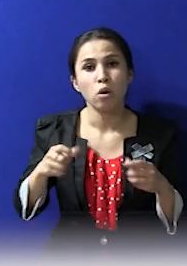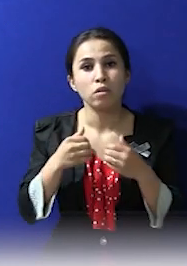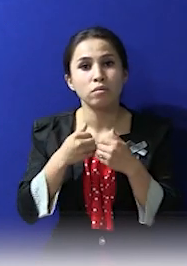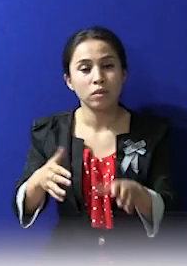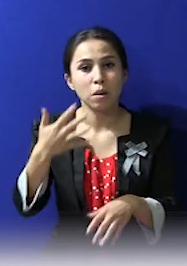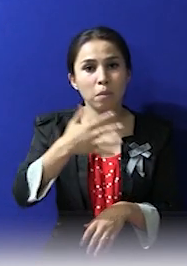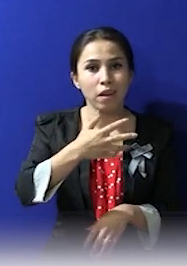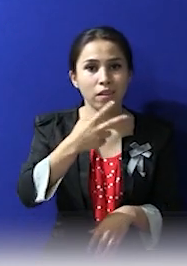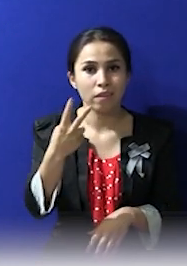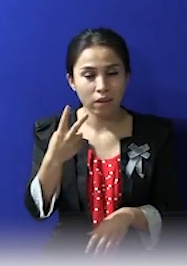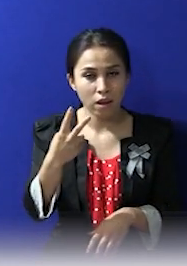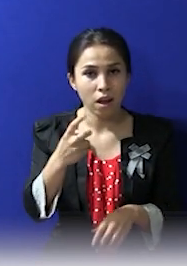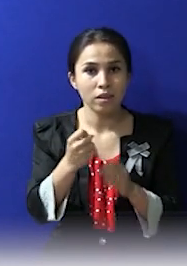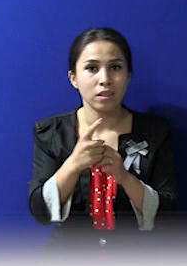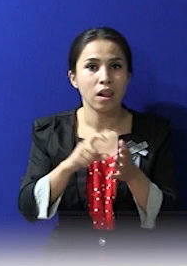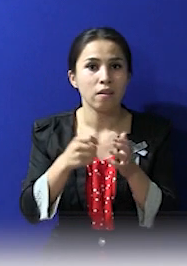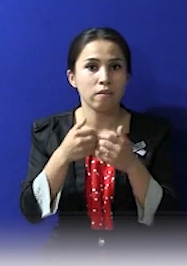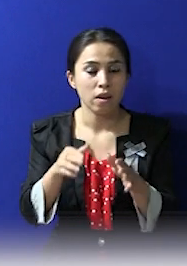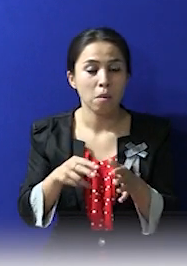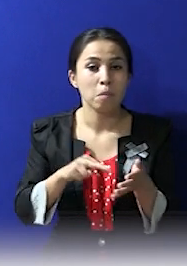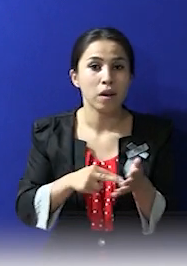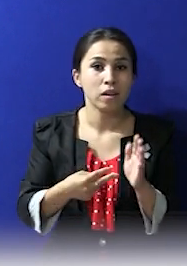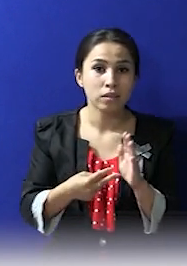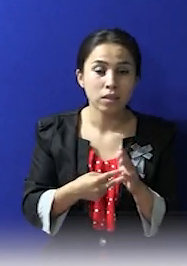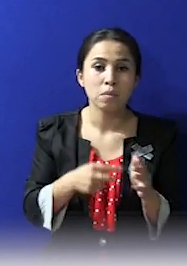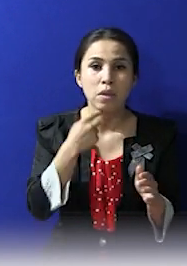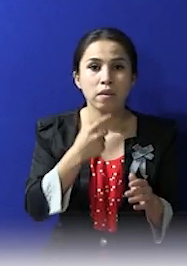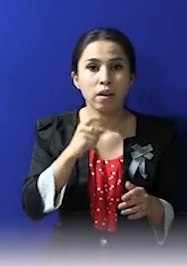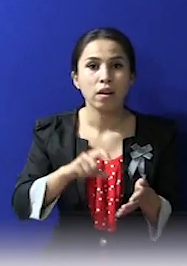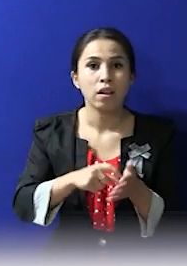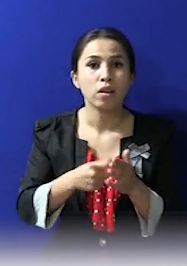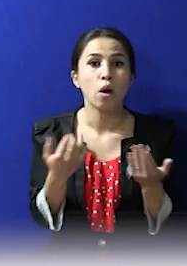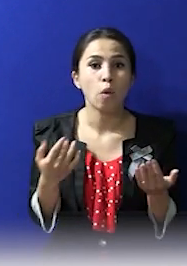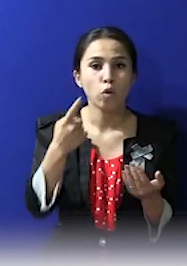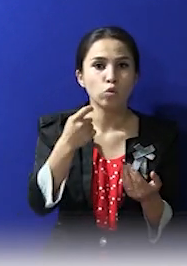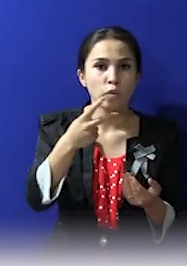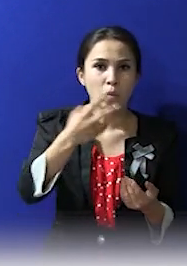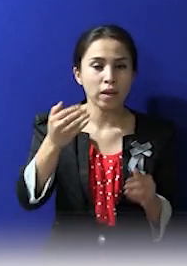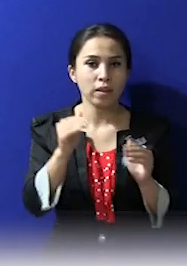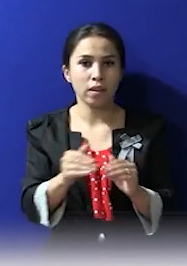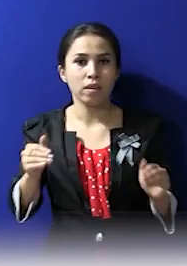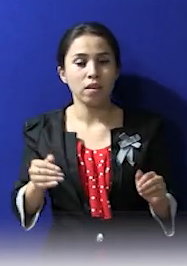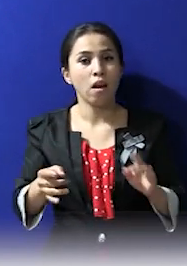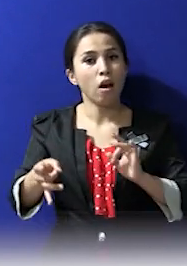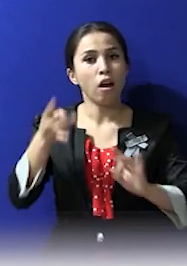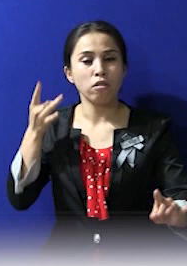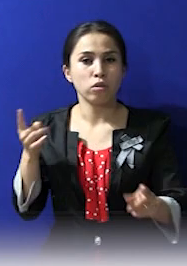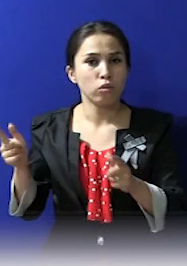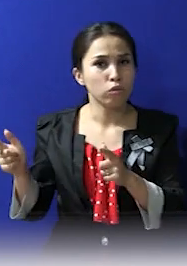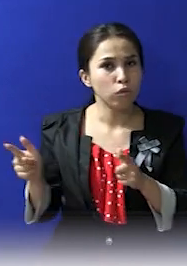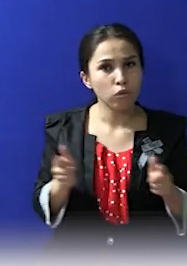твердых бытовых отходов и геологические исследования. Согласно проекту, завод будет сжигать 50 тысяч тонн мусора и